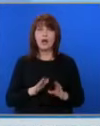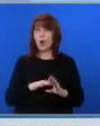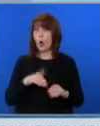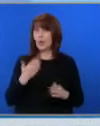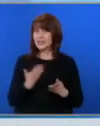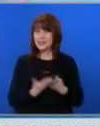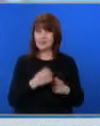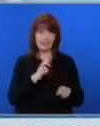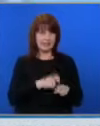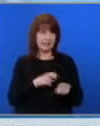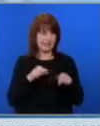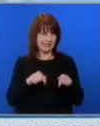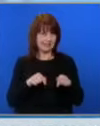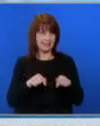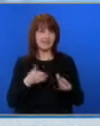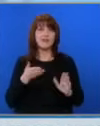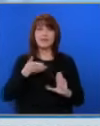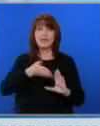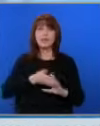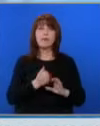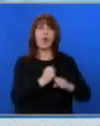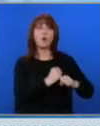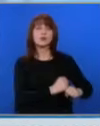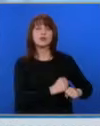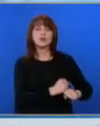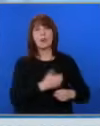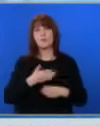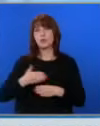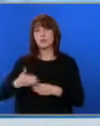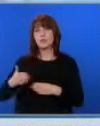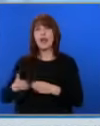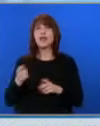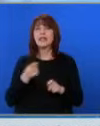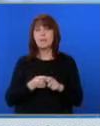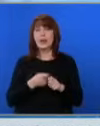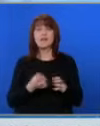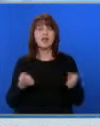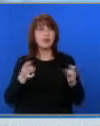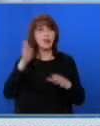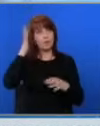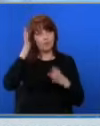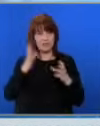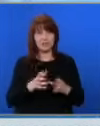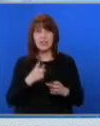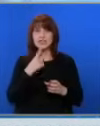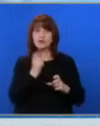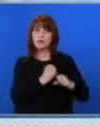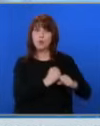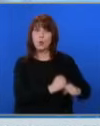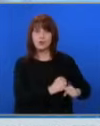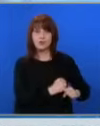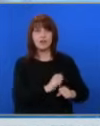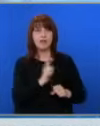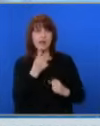С оставката на Денков днес всъщност влизаме в конституционната процедура по съставяне на ново правителство, защото Конституцията